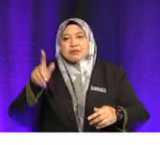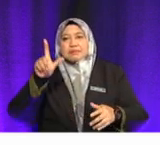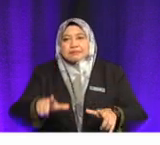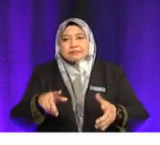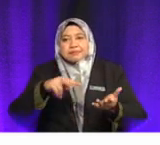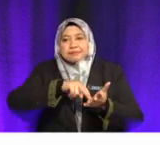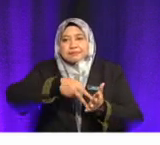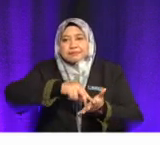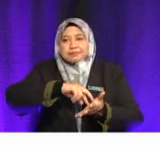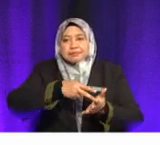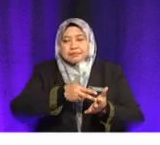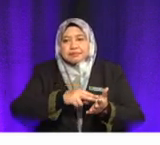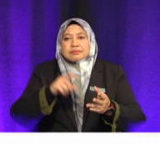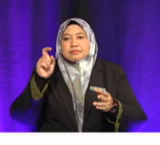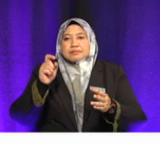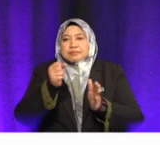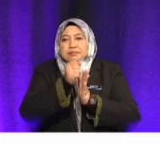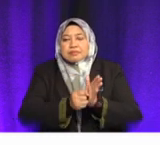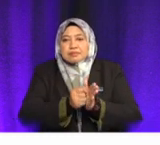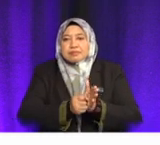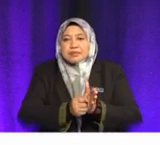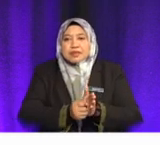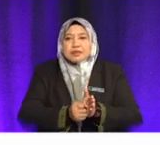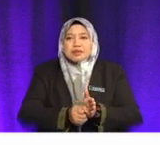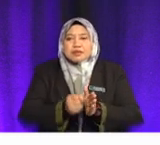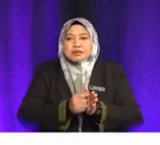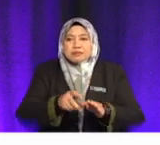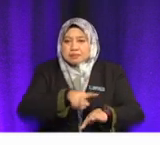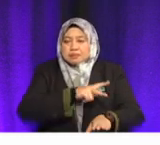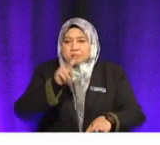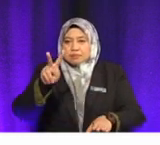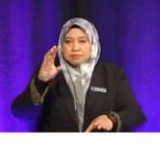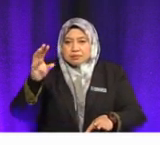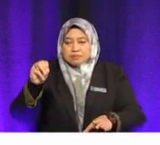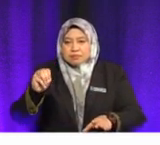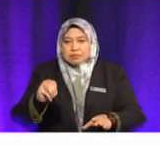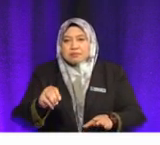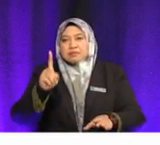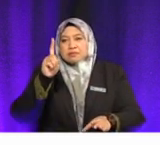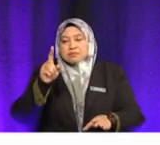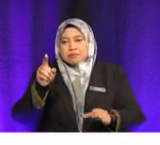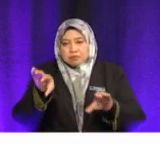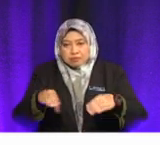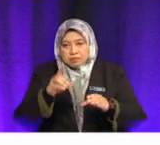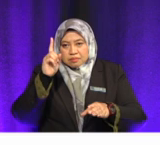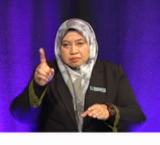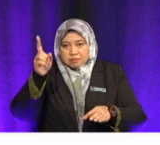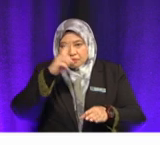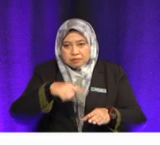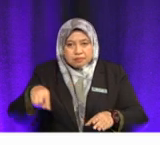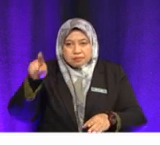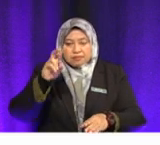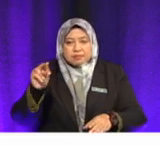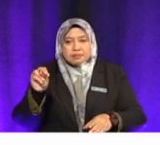Sebab Dia memang Sisi dia tuh panjangnya adalah 2 cm jadi kita buat satu bulatan Oke